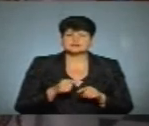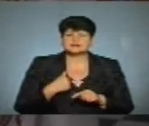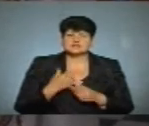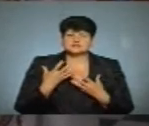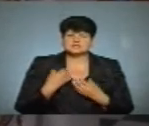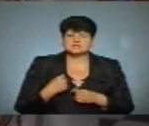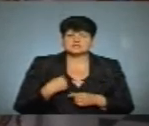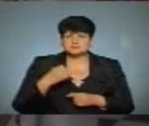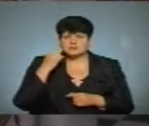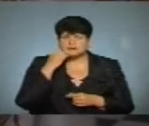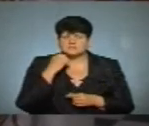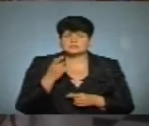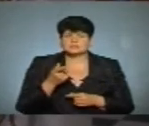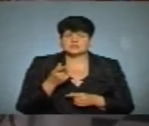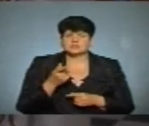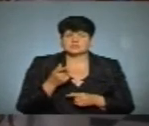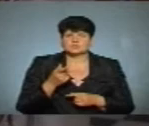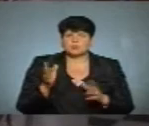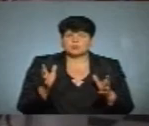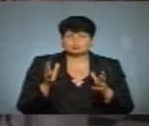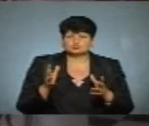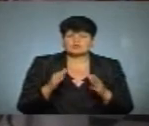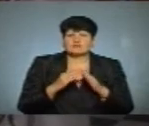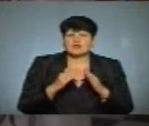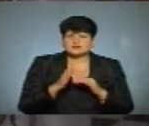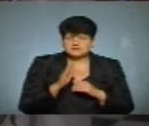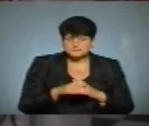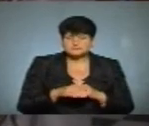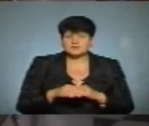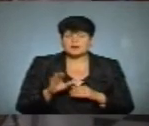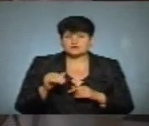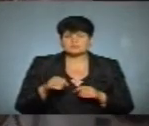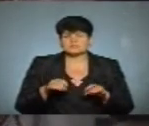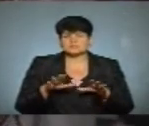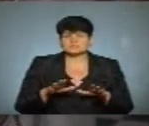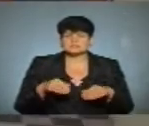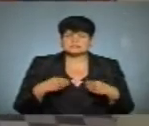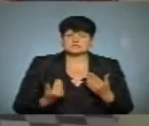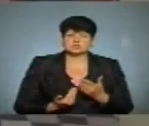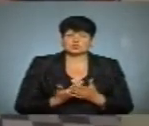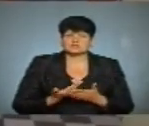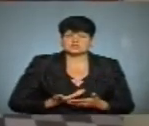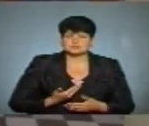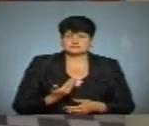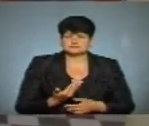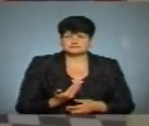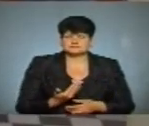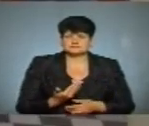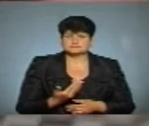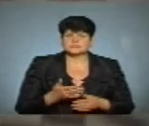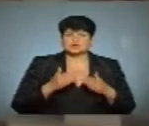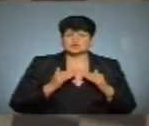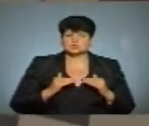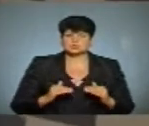пам'ятаю в моєї прабабусі в хаті, ті подушки. А потім ми вирішили дати нове життя. Сукня